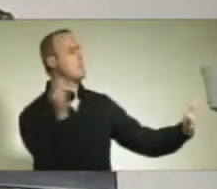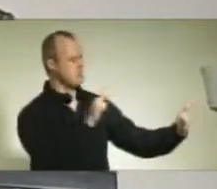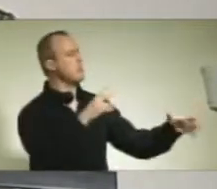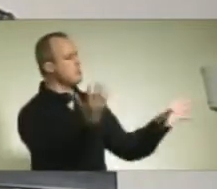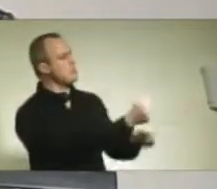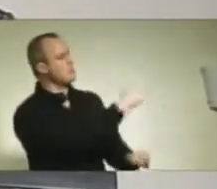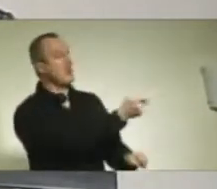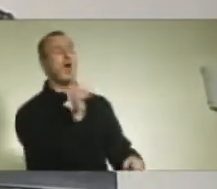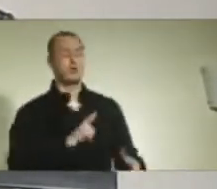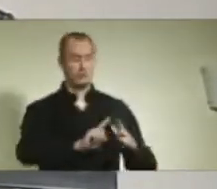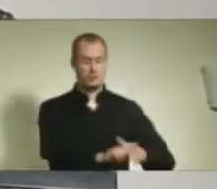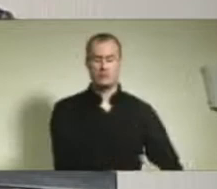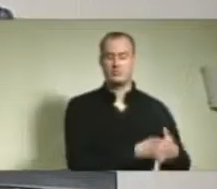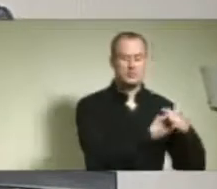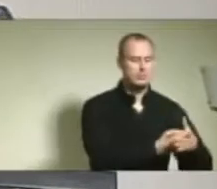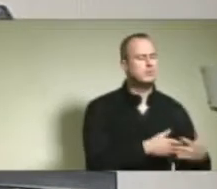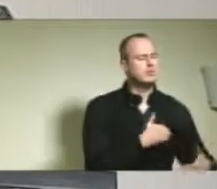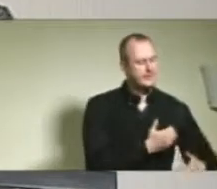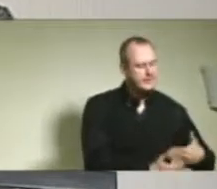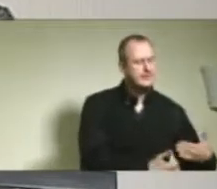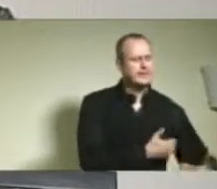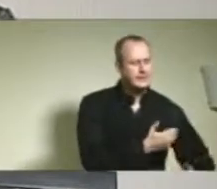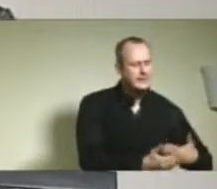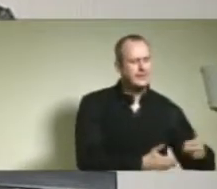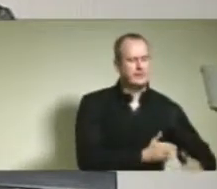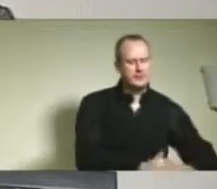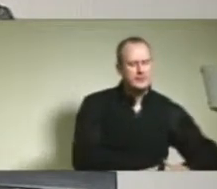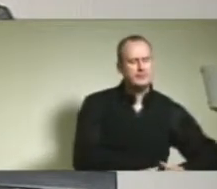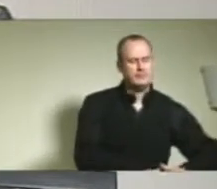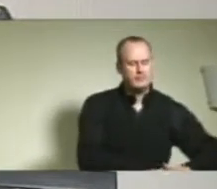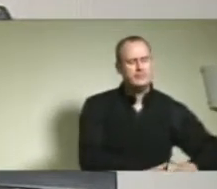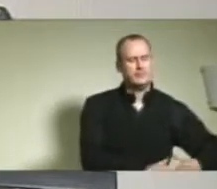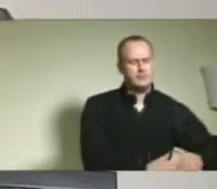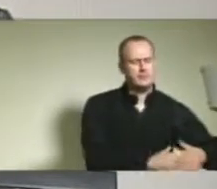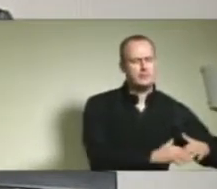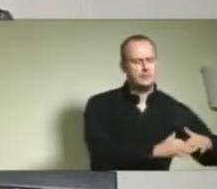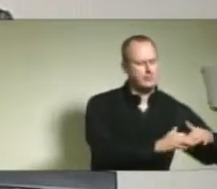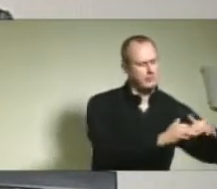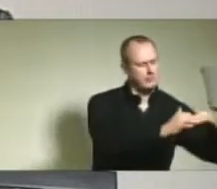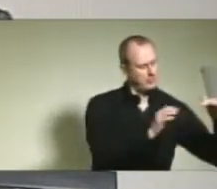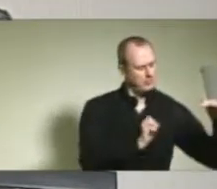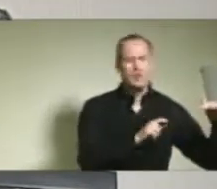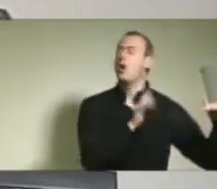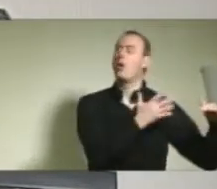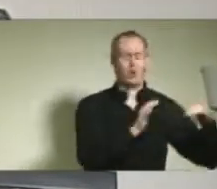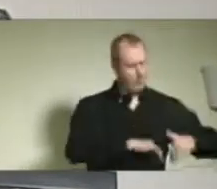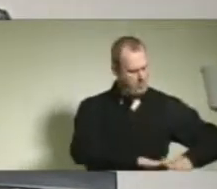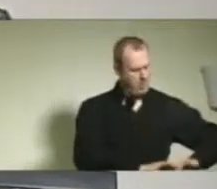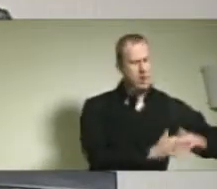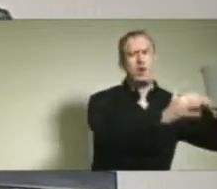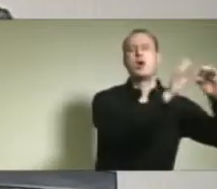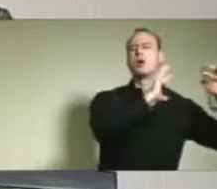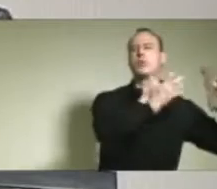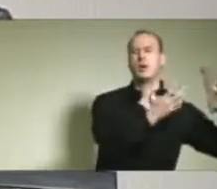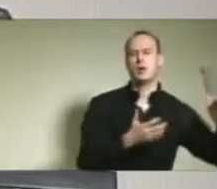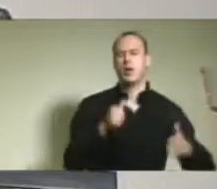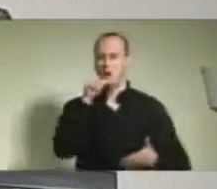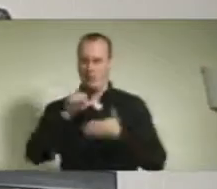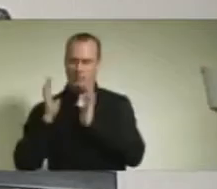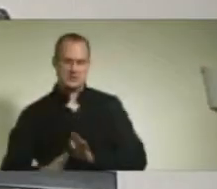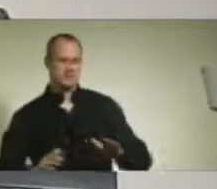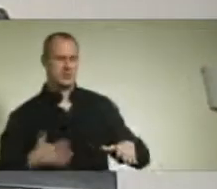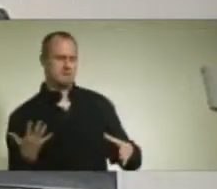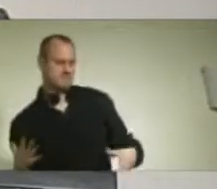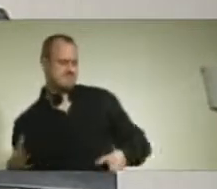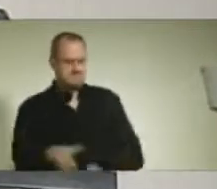une base de départ, mais on a quand même, tout a été bâti grâce à l'investissement des postiers. Si les postiers ne s'étaient